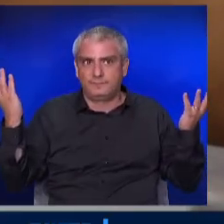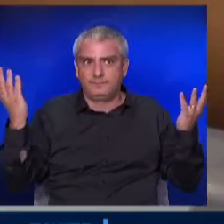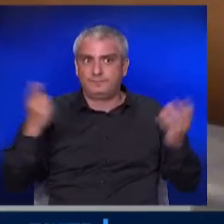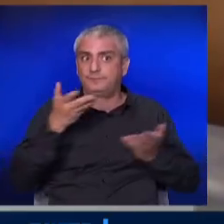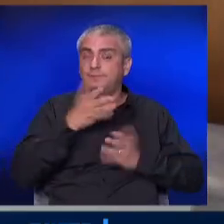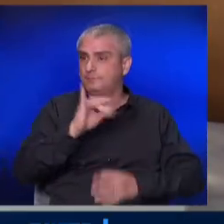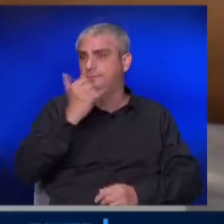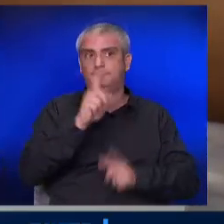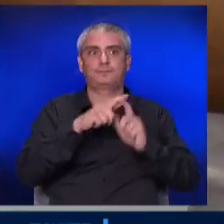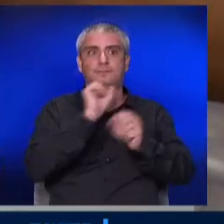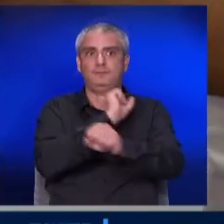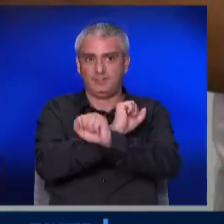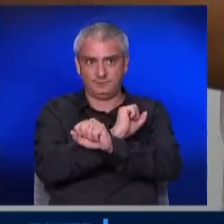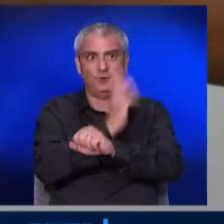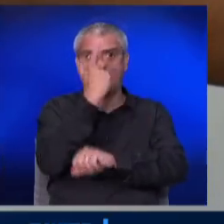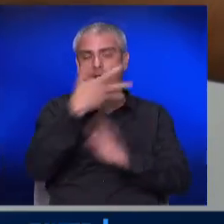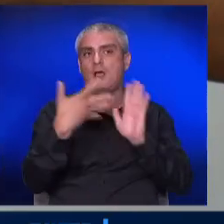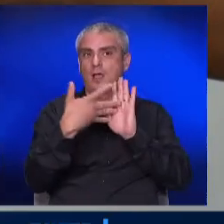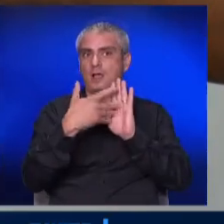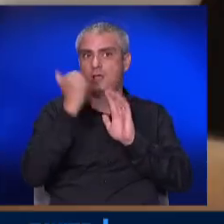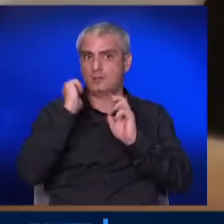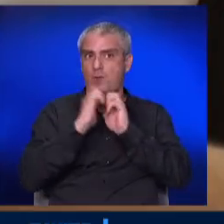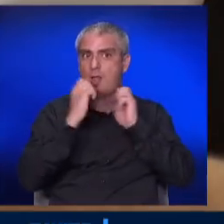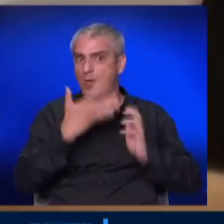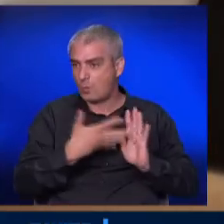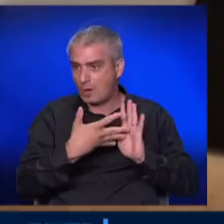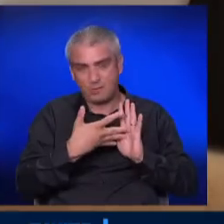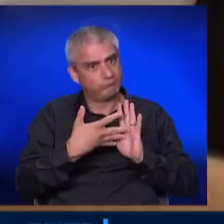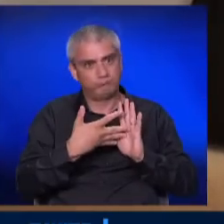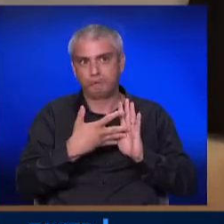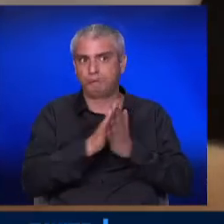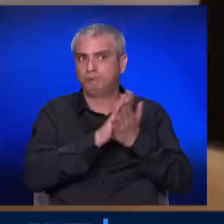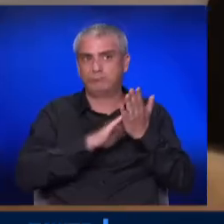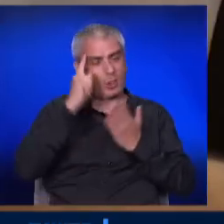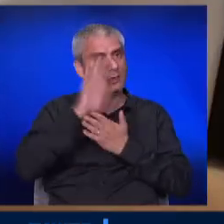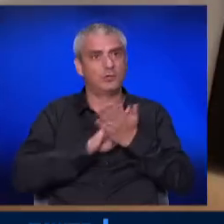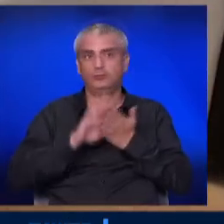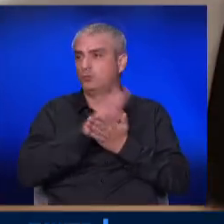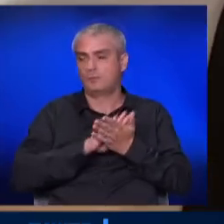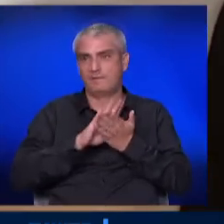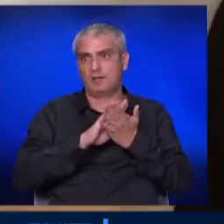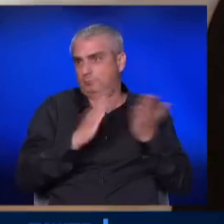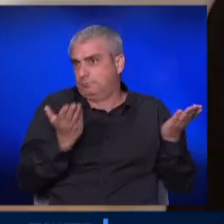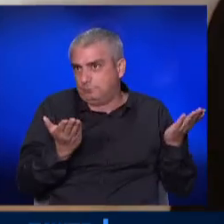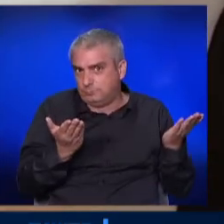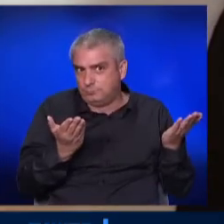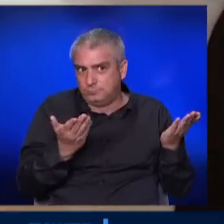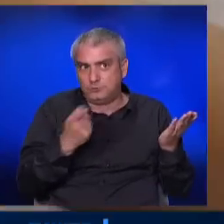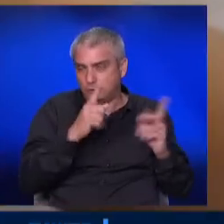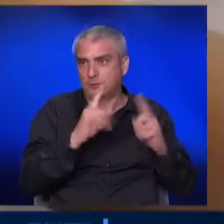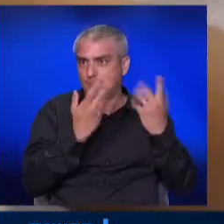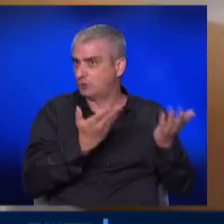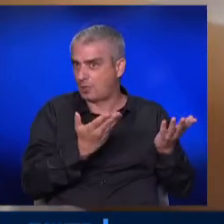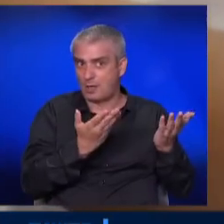הבן אכן נעצר, הוא היה בחקירה ארוכה אתמול, לא היה לו שום שמץ של מושג למעשה שזה מה